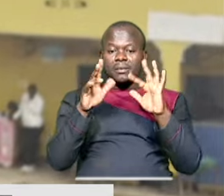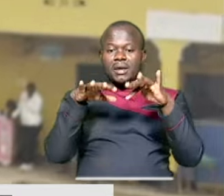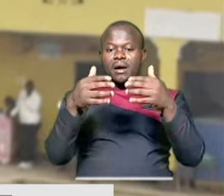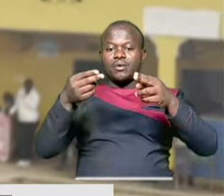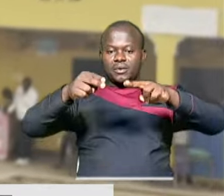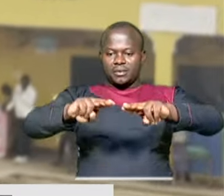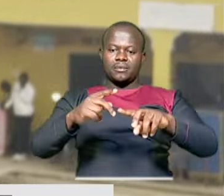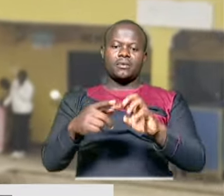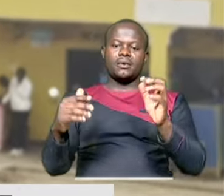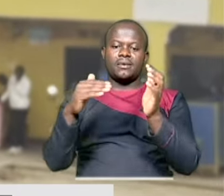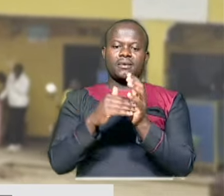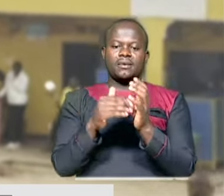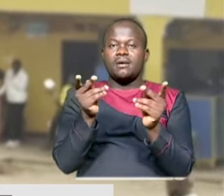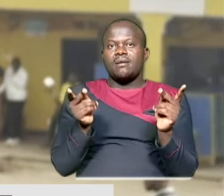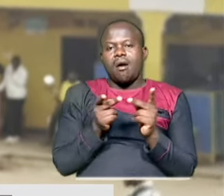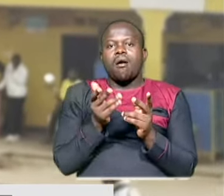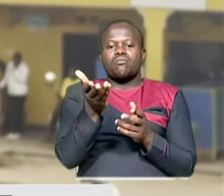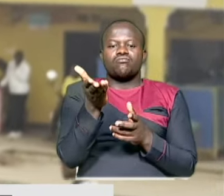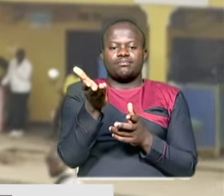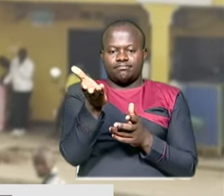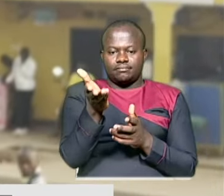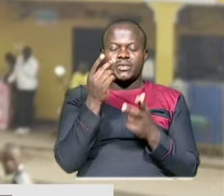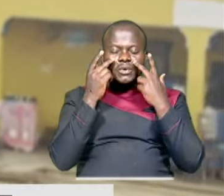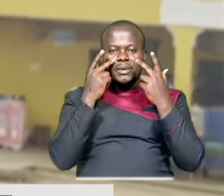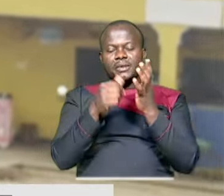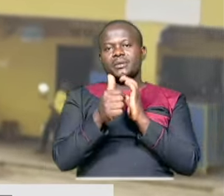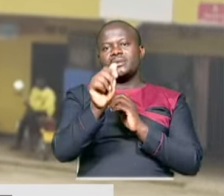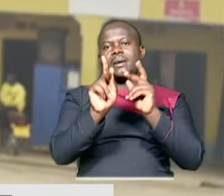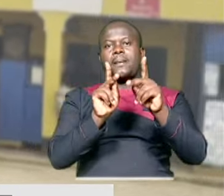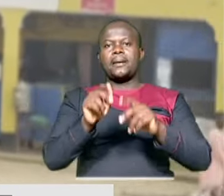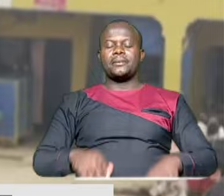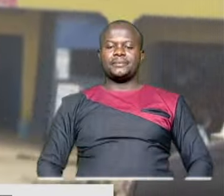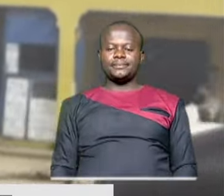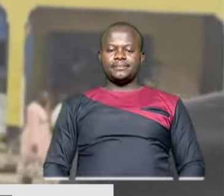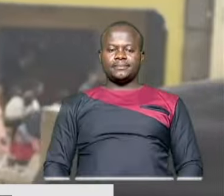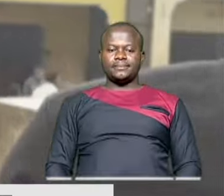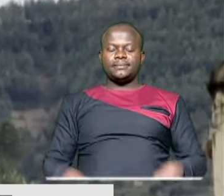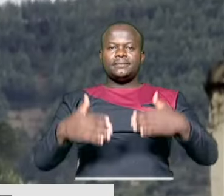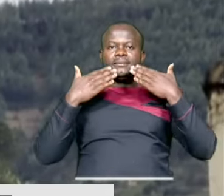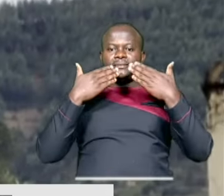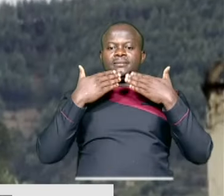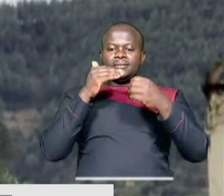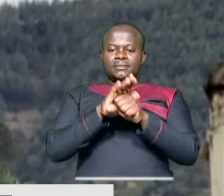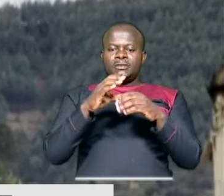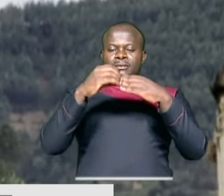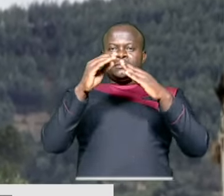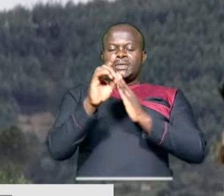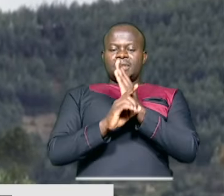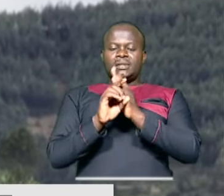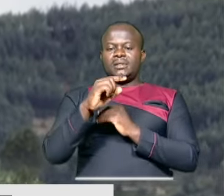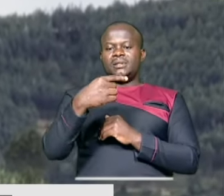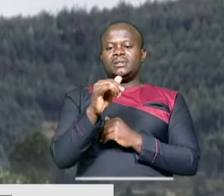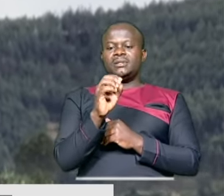byagenze ariko naho ngaho tugeze dukemura icyo kibazo cy'abo baturage. Arakoze cyane umuyobozi w'umusigire w'akarere ka